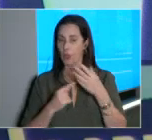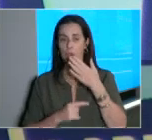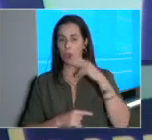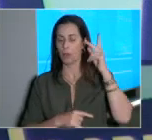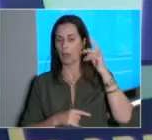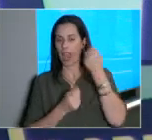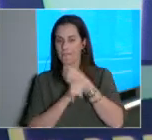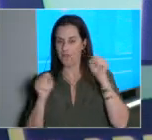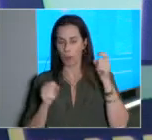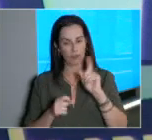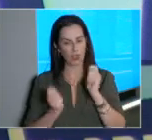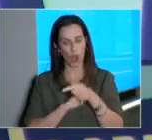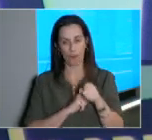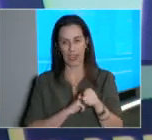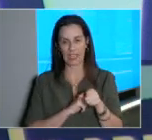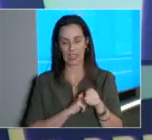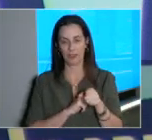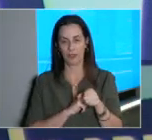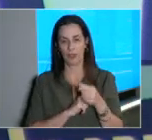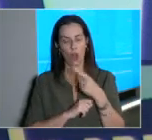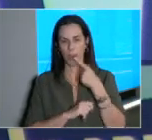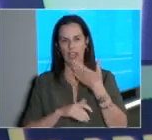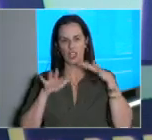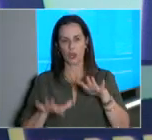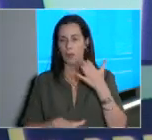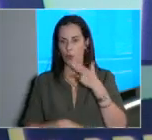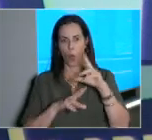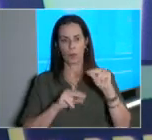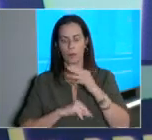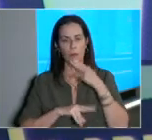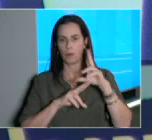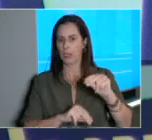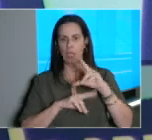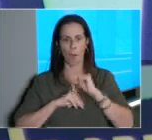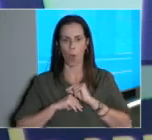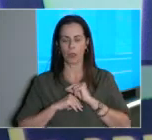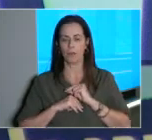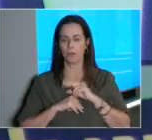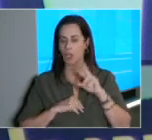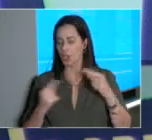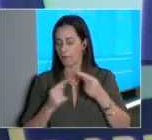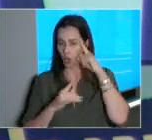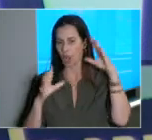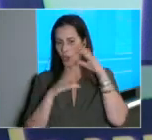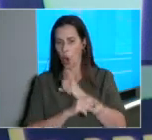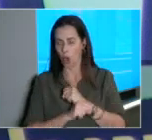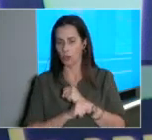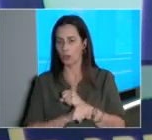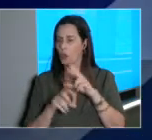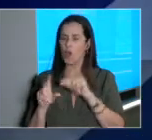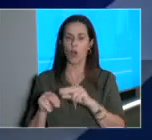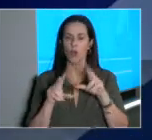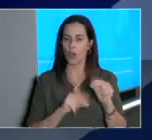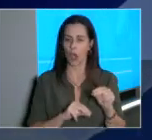היהדות הרפורמית, זה לא הופך את זה לא קורה להם אנטישמים, הם יהודים בדיוק כמוני, יש לי ויכוח אידיאולוגי איתם. אותו